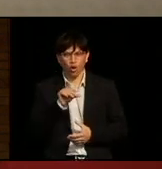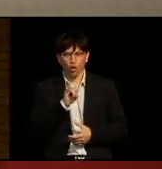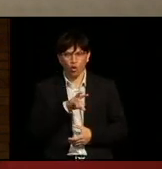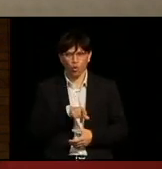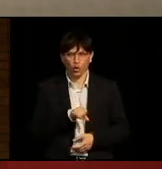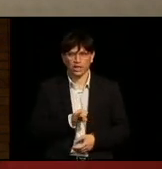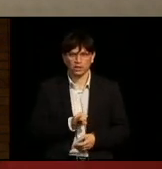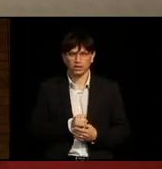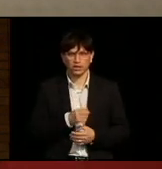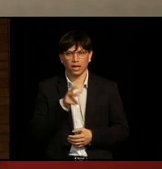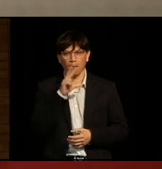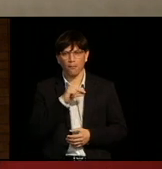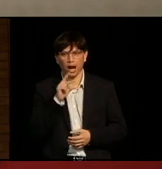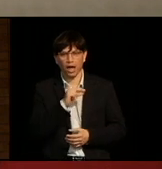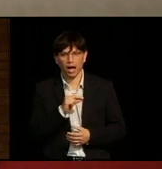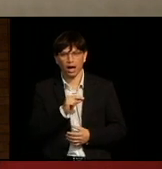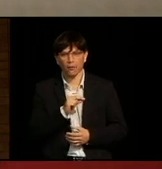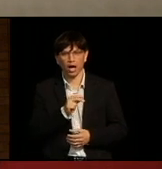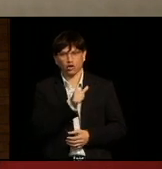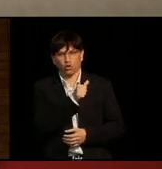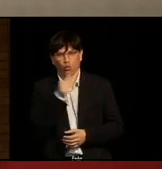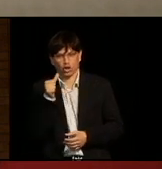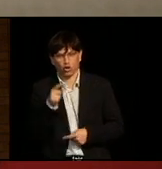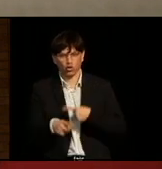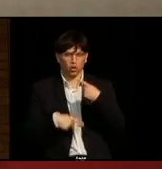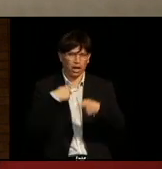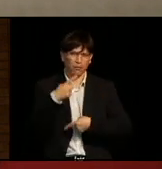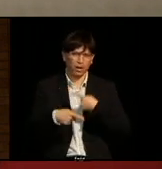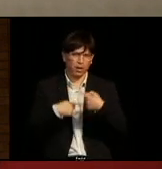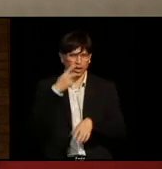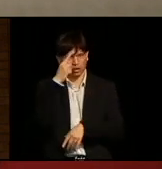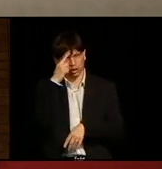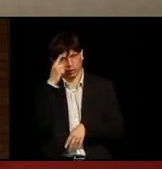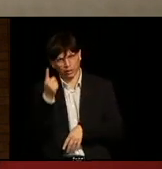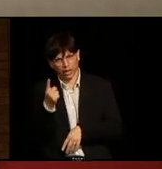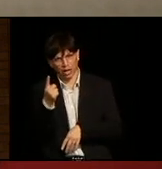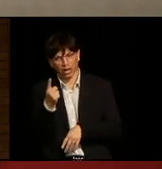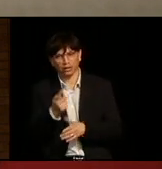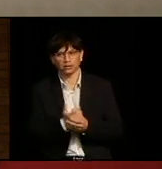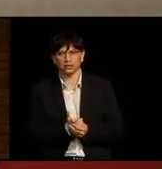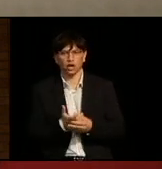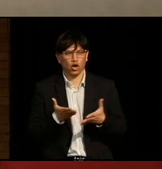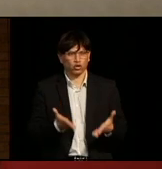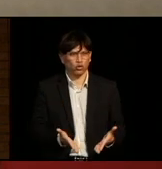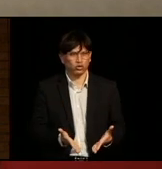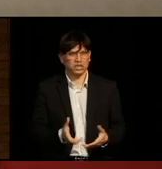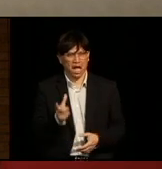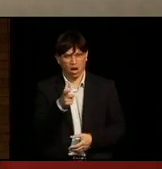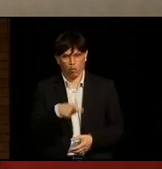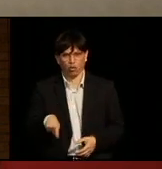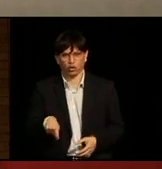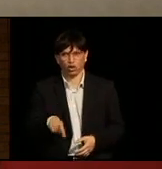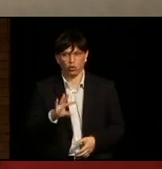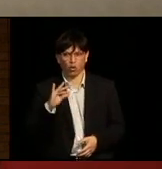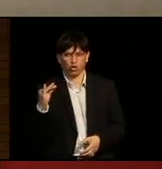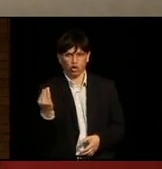Luigi parlava di un necessario cambiamento di mentalità e mi sembra che questo sia un po' il light motive di